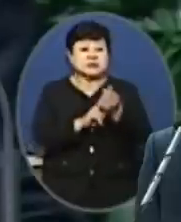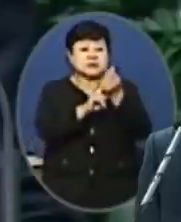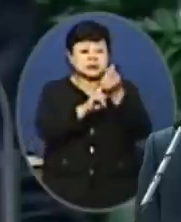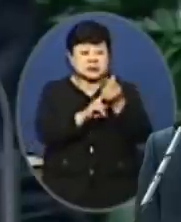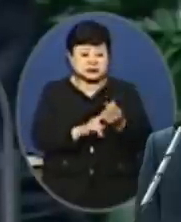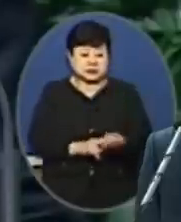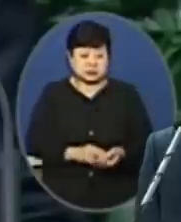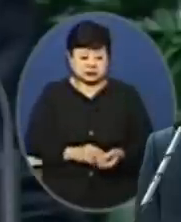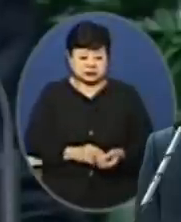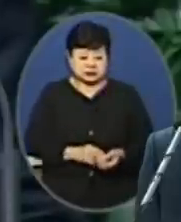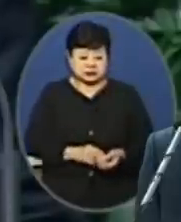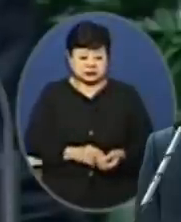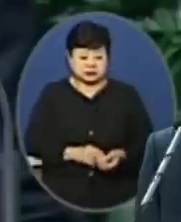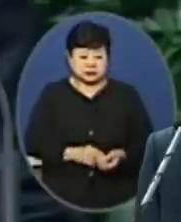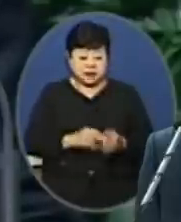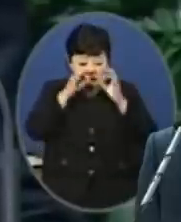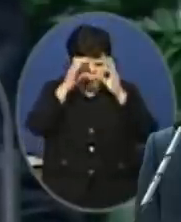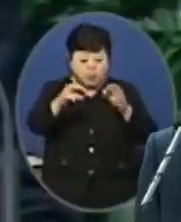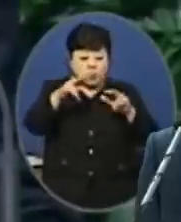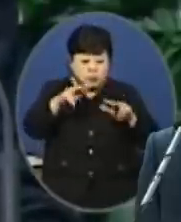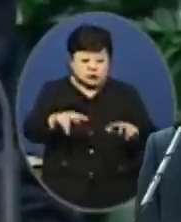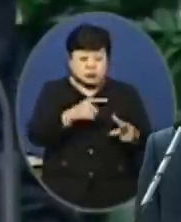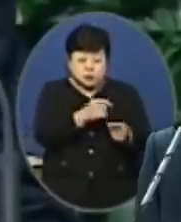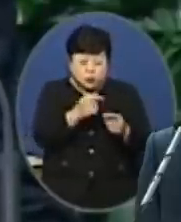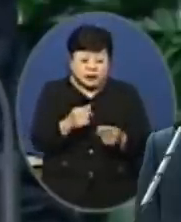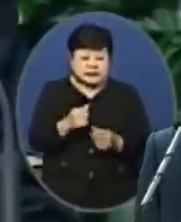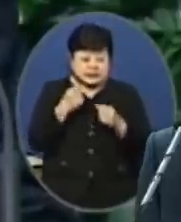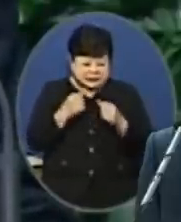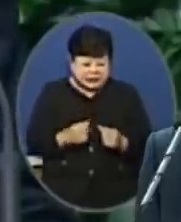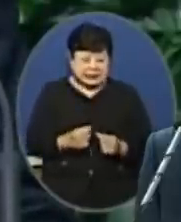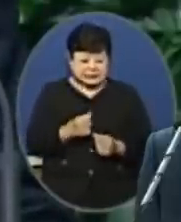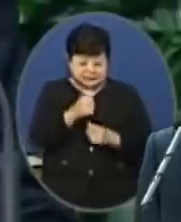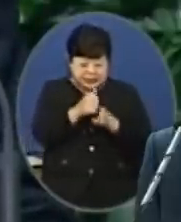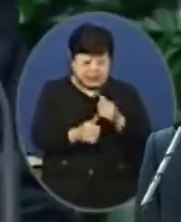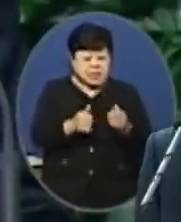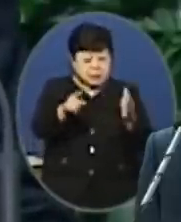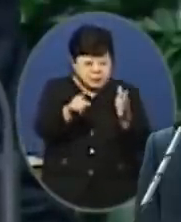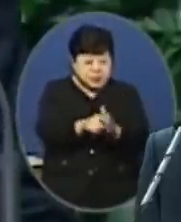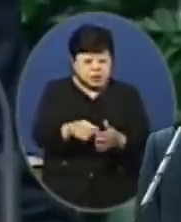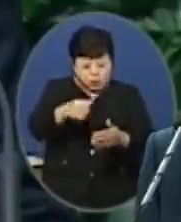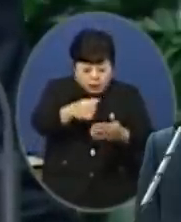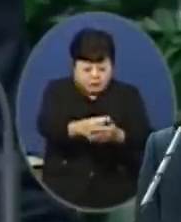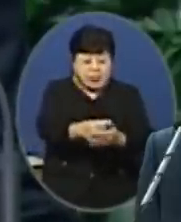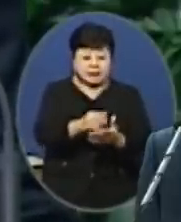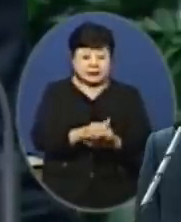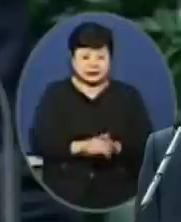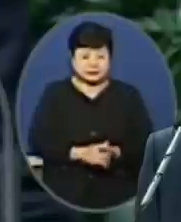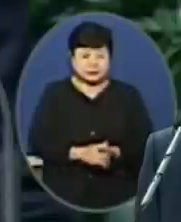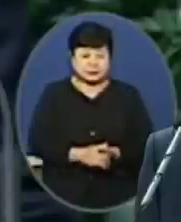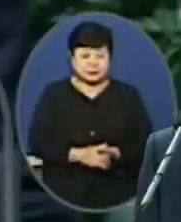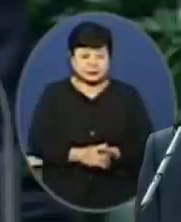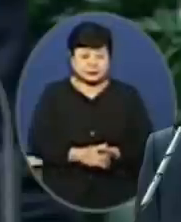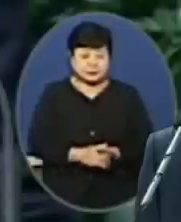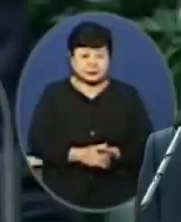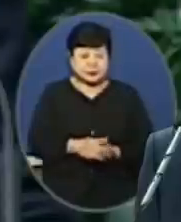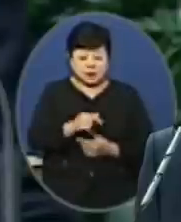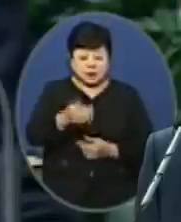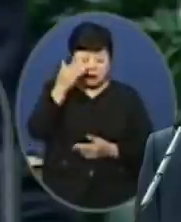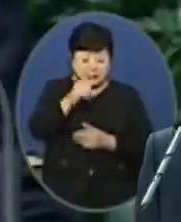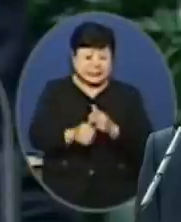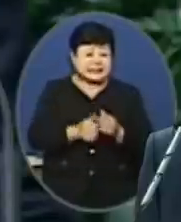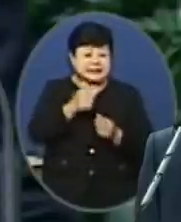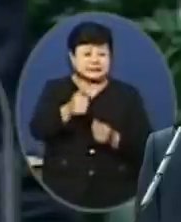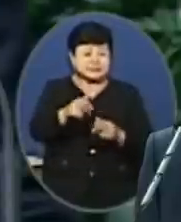적어놓은 것은 이것을 보고 현재에도 이 하나님이 살아계신다는 것을 믿고 담대하라고 말씀한 것입니다. 과거의